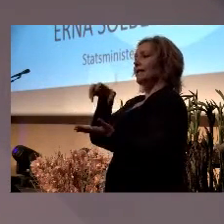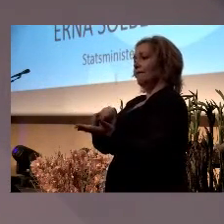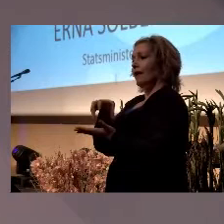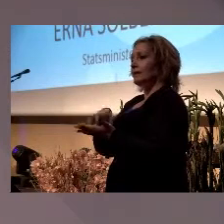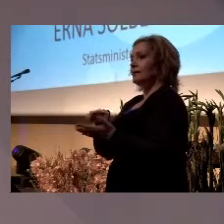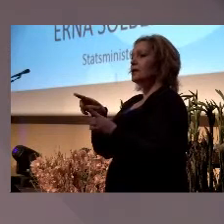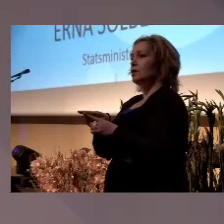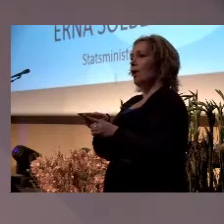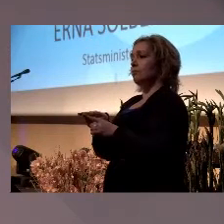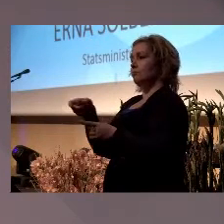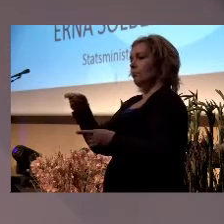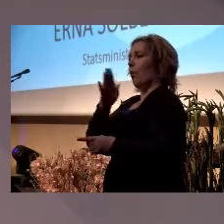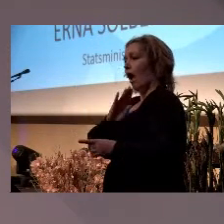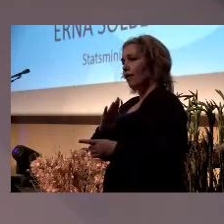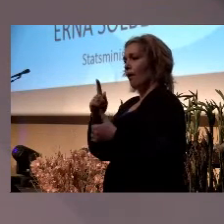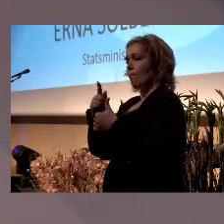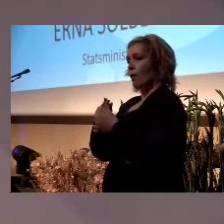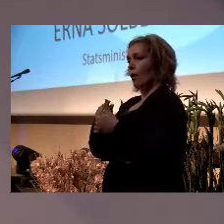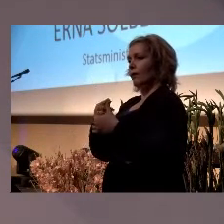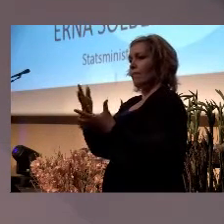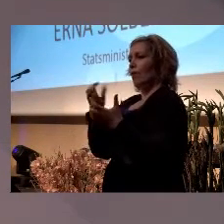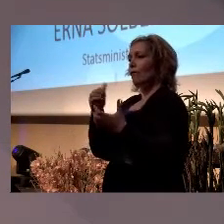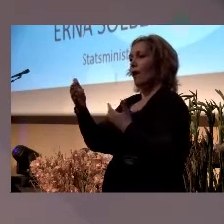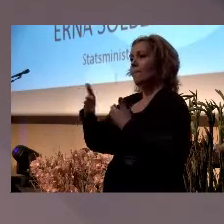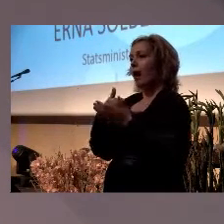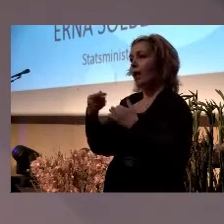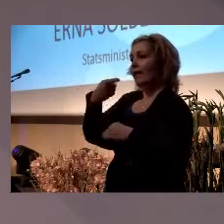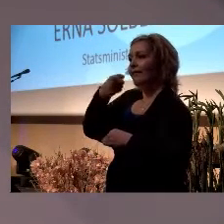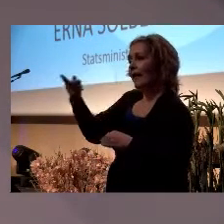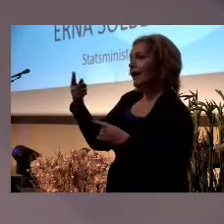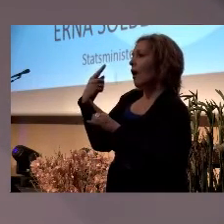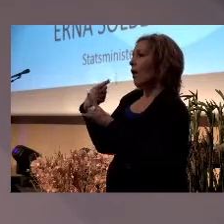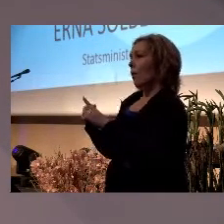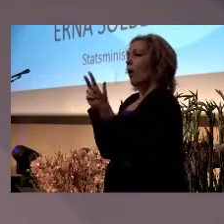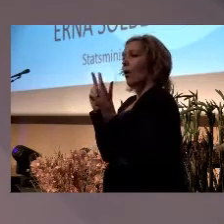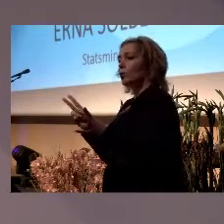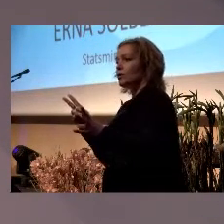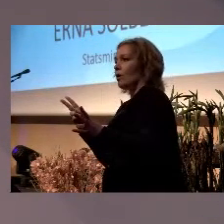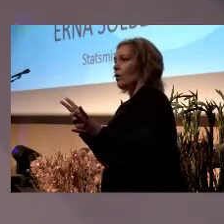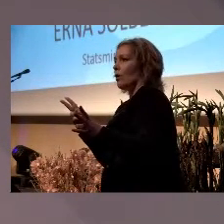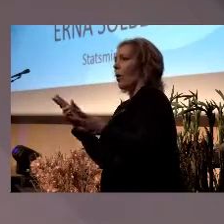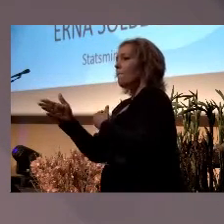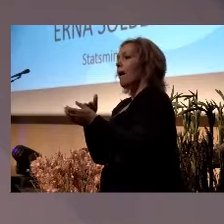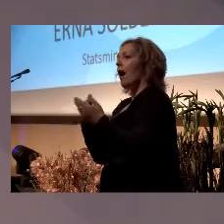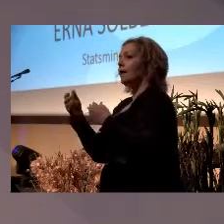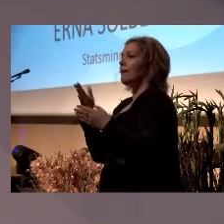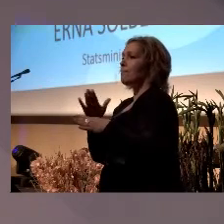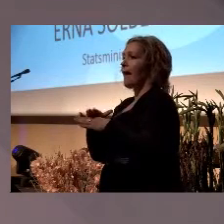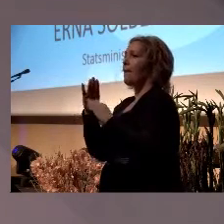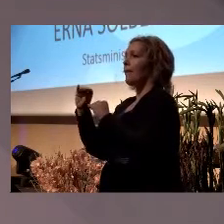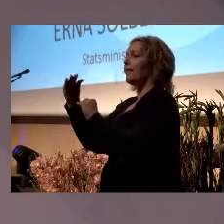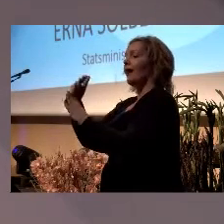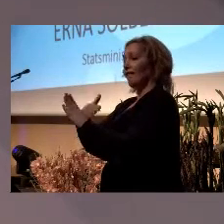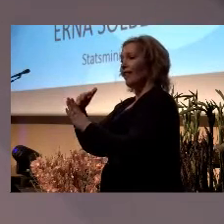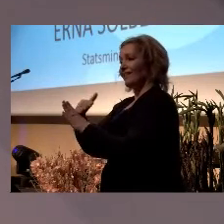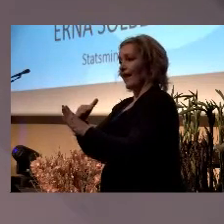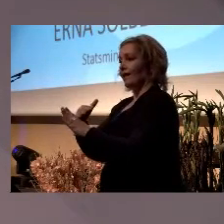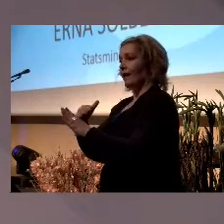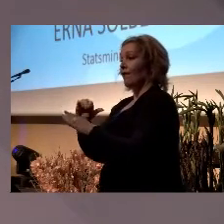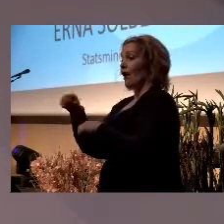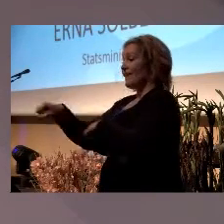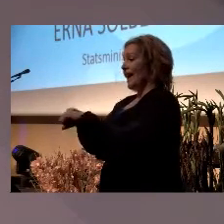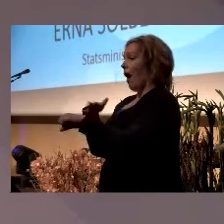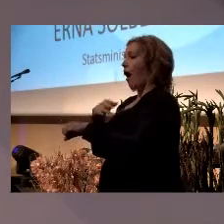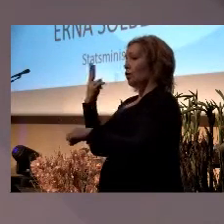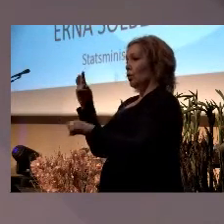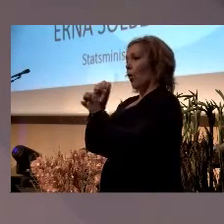helsevesen som tar på alvor både behovet for å behandle flere og å behandle med bedre kvalitet. For regjeringen